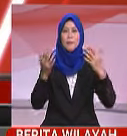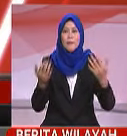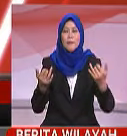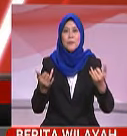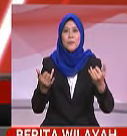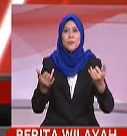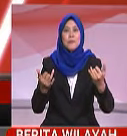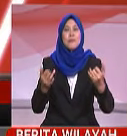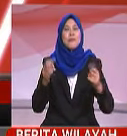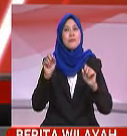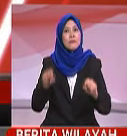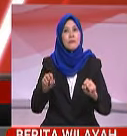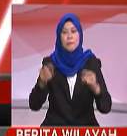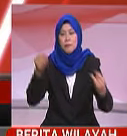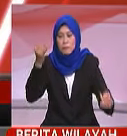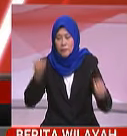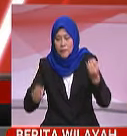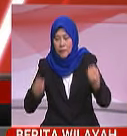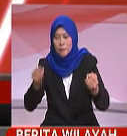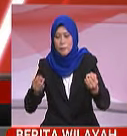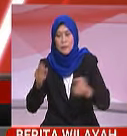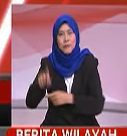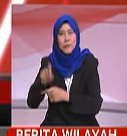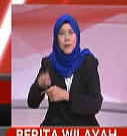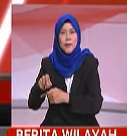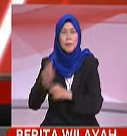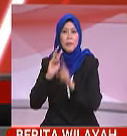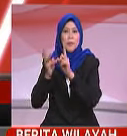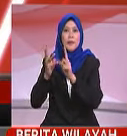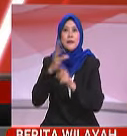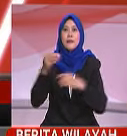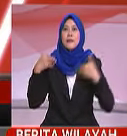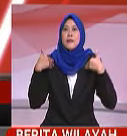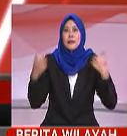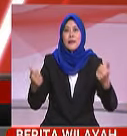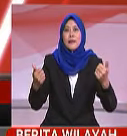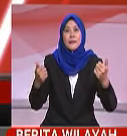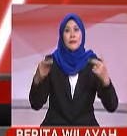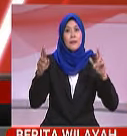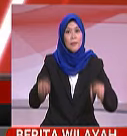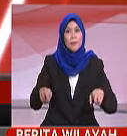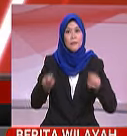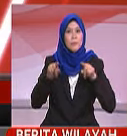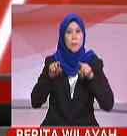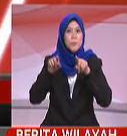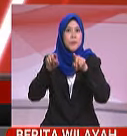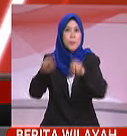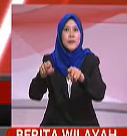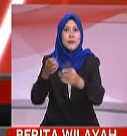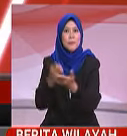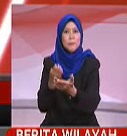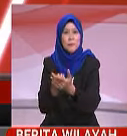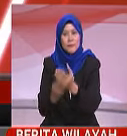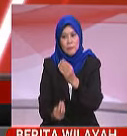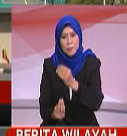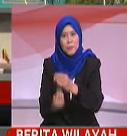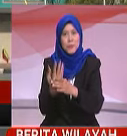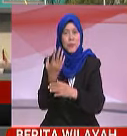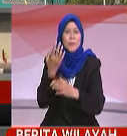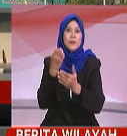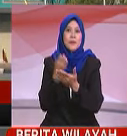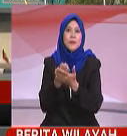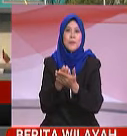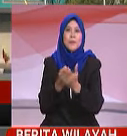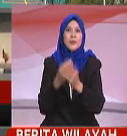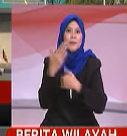penumpuan khusus untuk mengimbangi keperluan kebajikan dan kesehatan rakyat seiring menjana pertumbuhan ekonomi negara